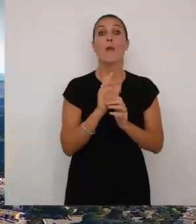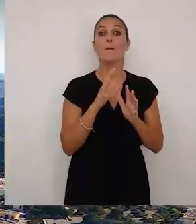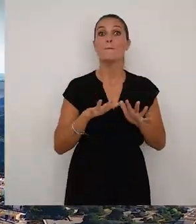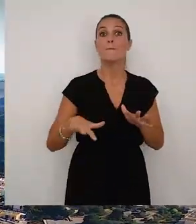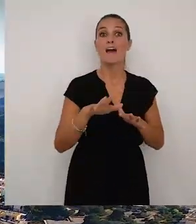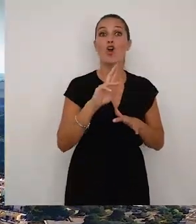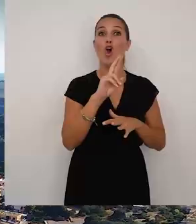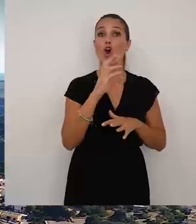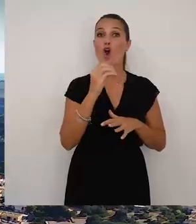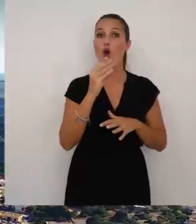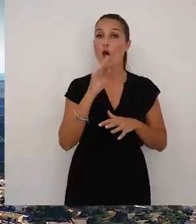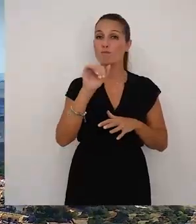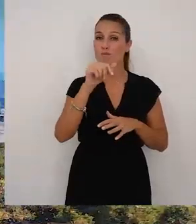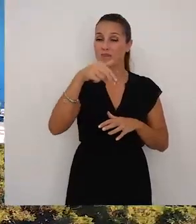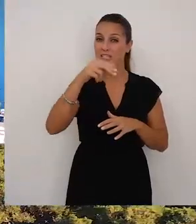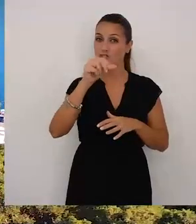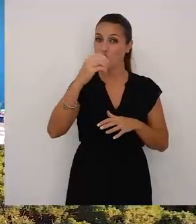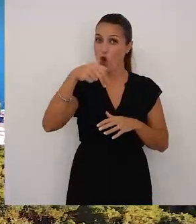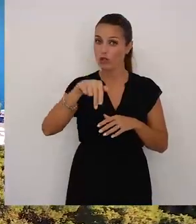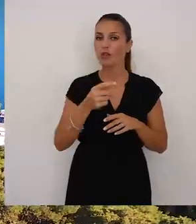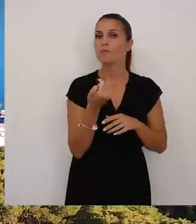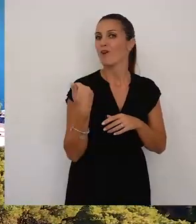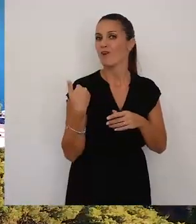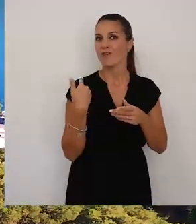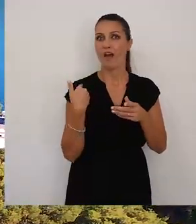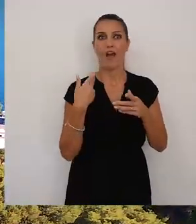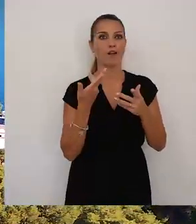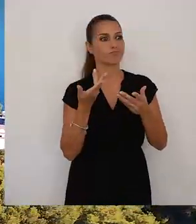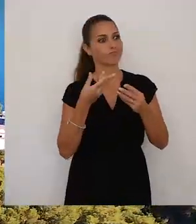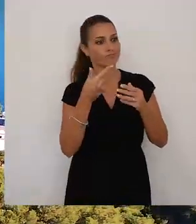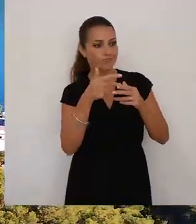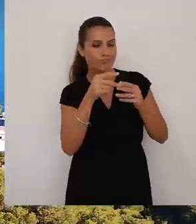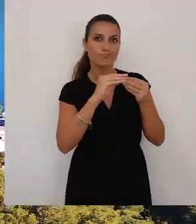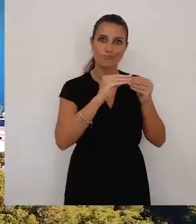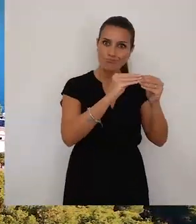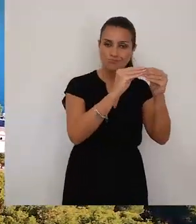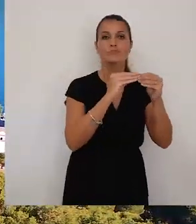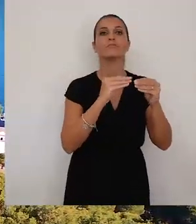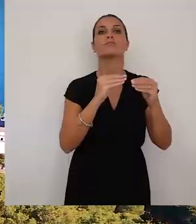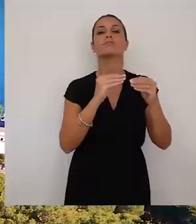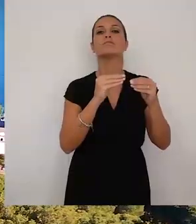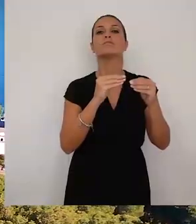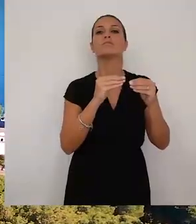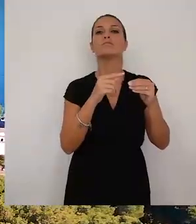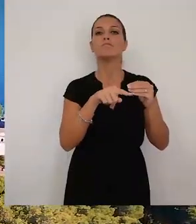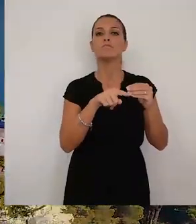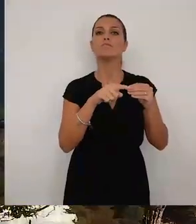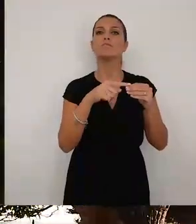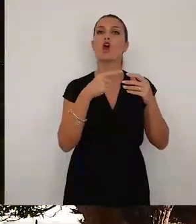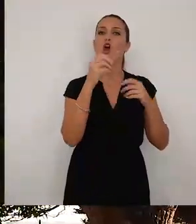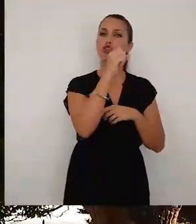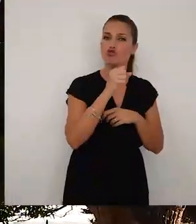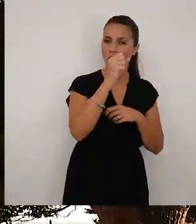Il Parco Robinson è un'area attrezzata comunale recentemente riqualificata. Durante il periodo estivo sono ospitati